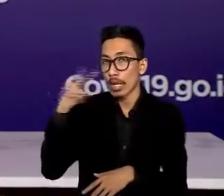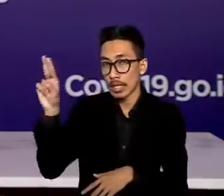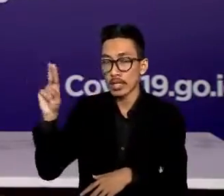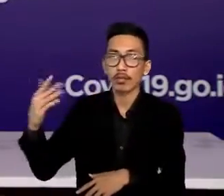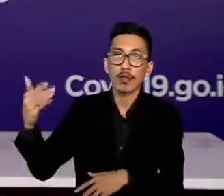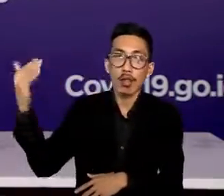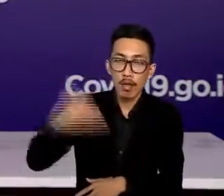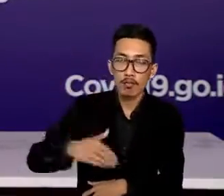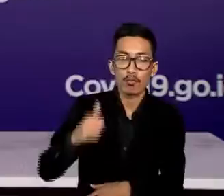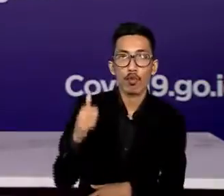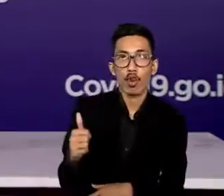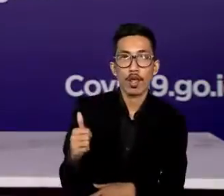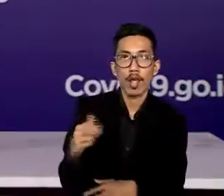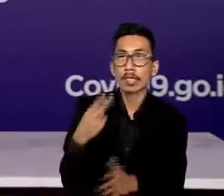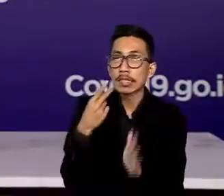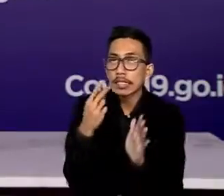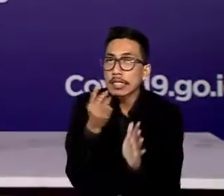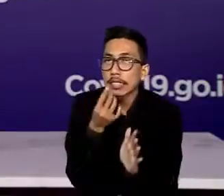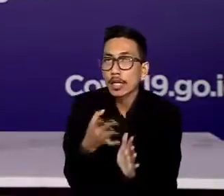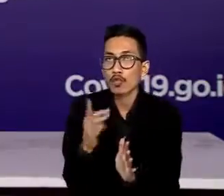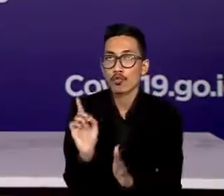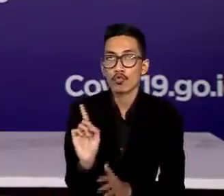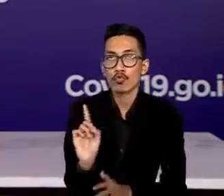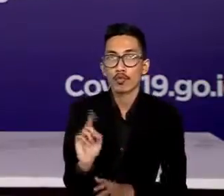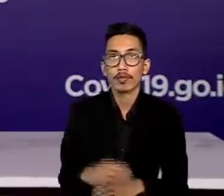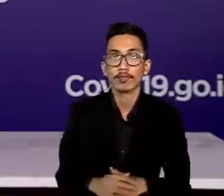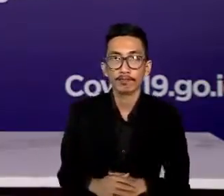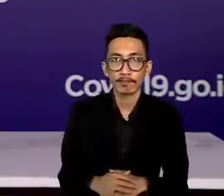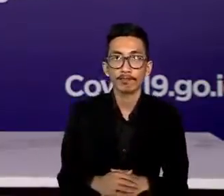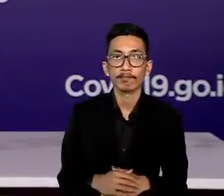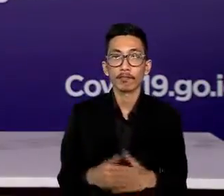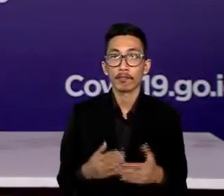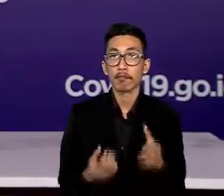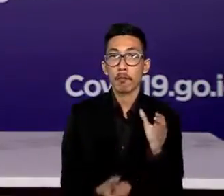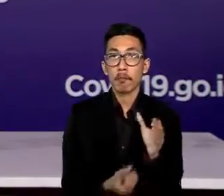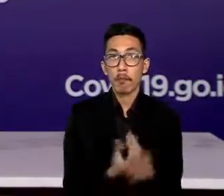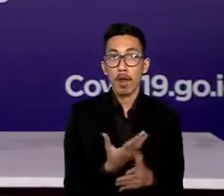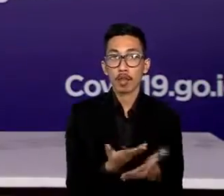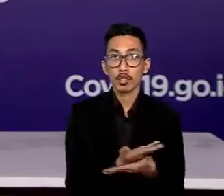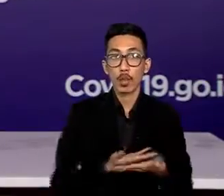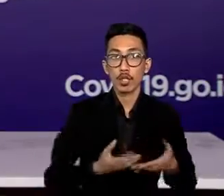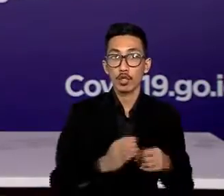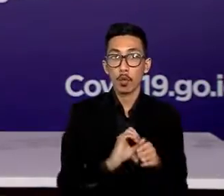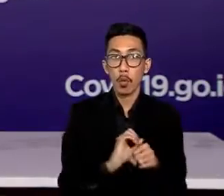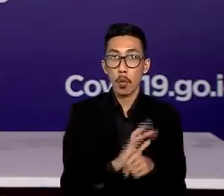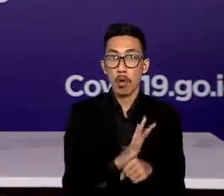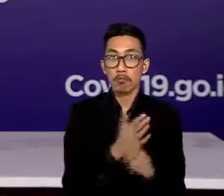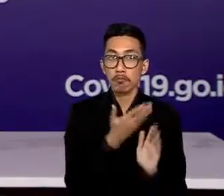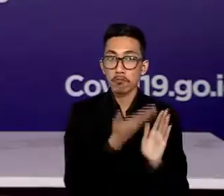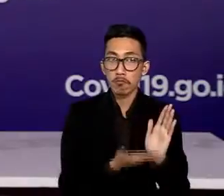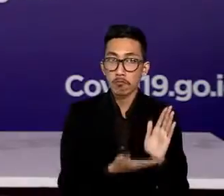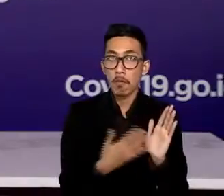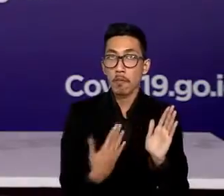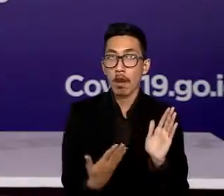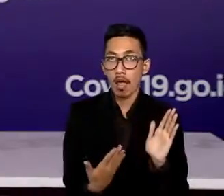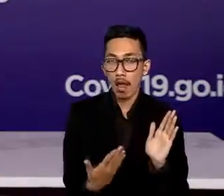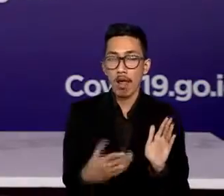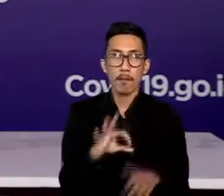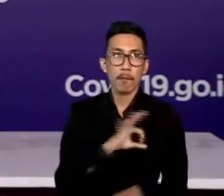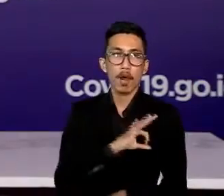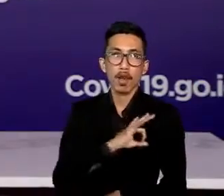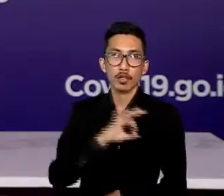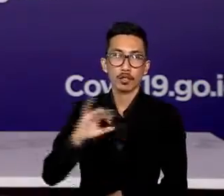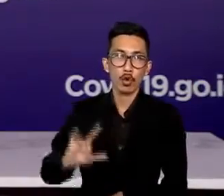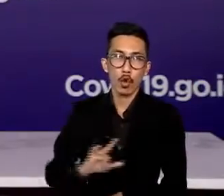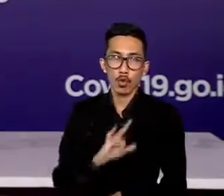Hai Berikutnya saya akan menyampaikan perkembangan kasus coffee 19 terkini seperti yang disampaikan oleh Presiden Joko Widodo